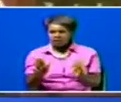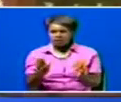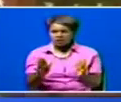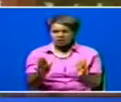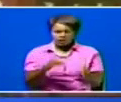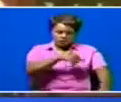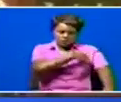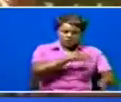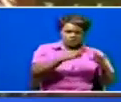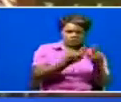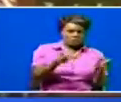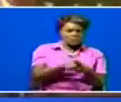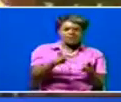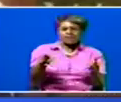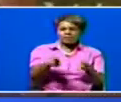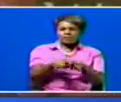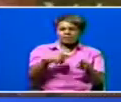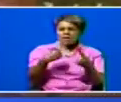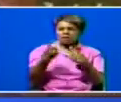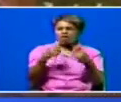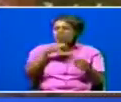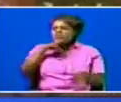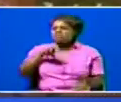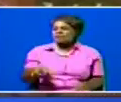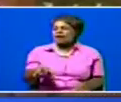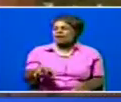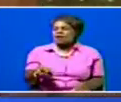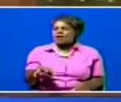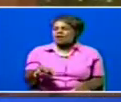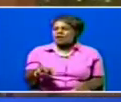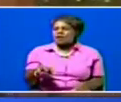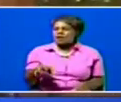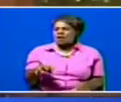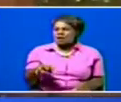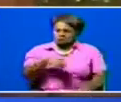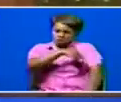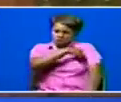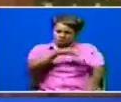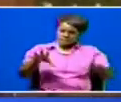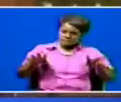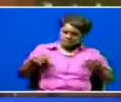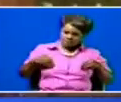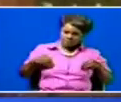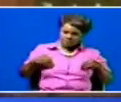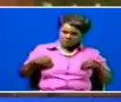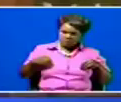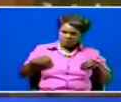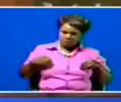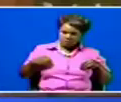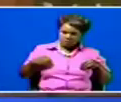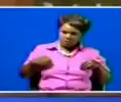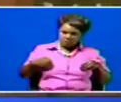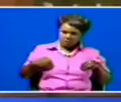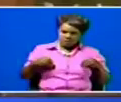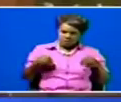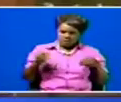with Elijah, I have also talked with the son of Arab Manye, who has accepted. He has said, if